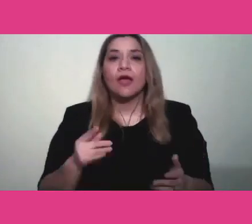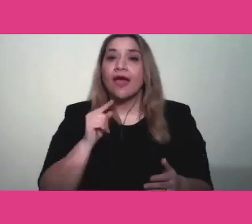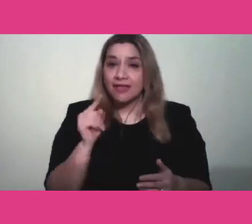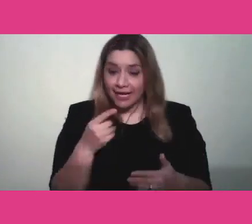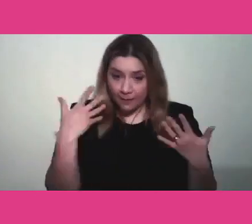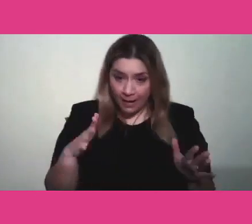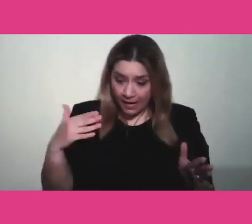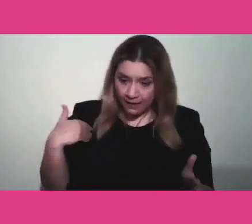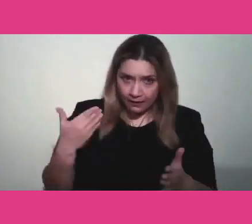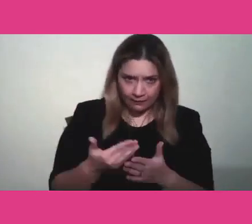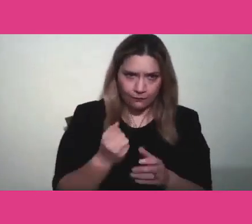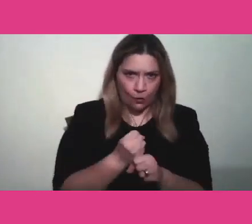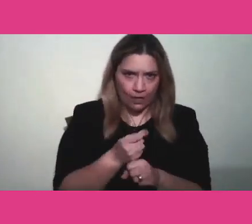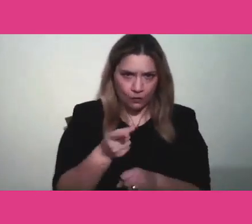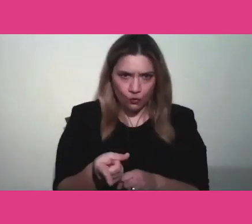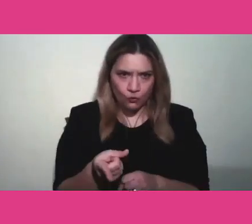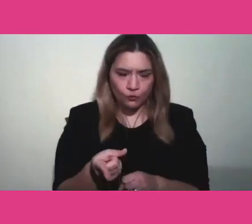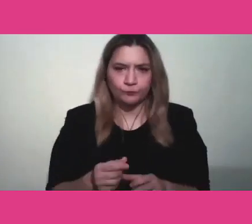το έργο έτσι να